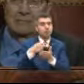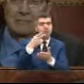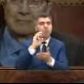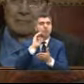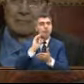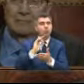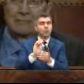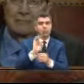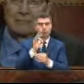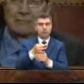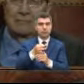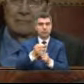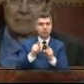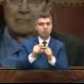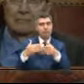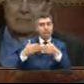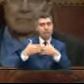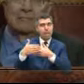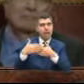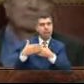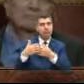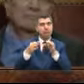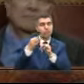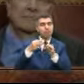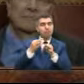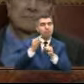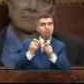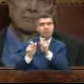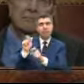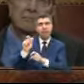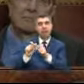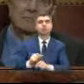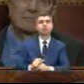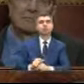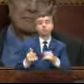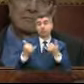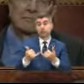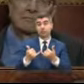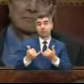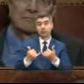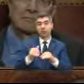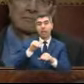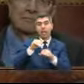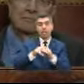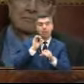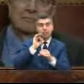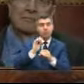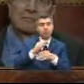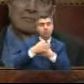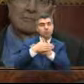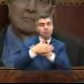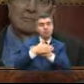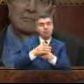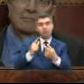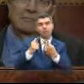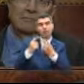فعلا كياكد مدى تقريب القضاء من المواطنين، ولكن احنا في فريق التجمع الدستوري كنا نرغب بالنسبه لبعض